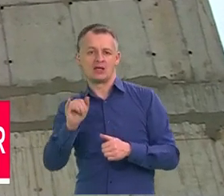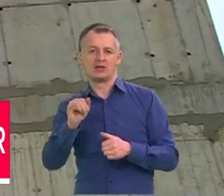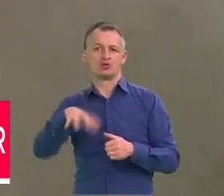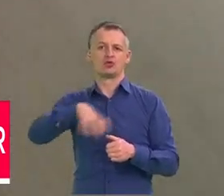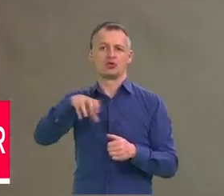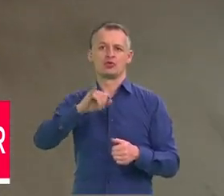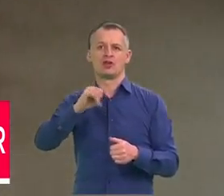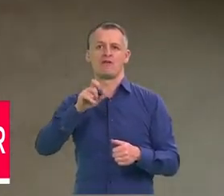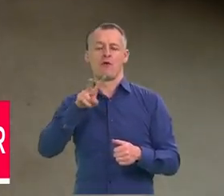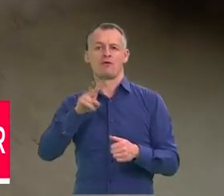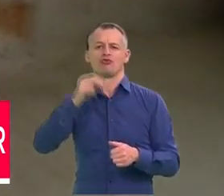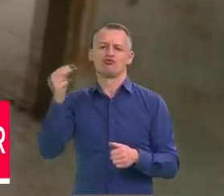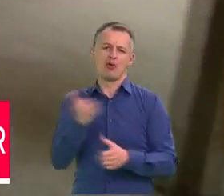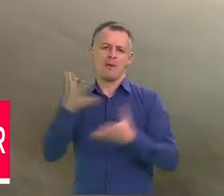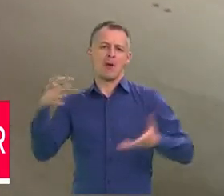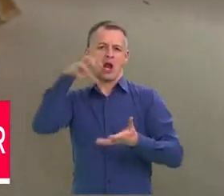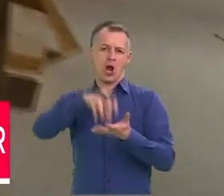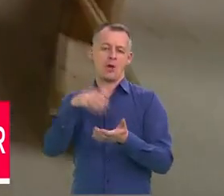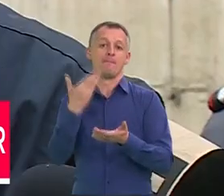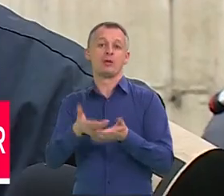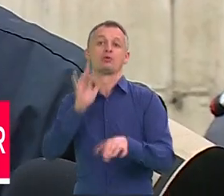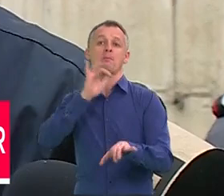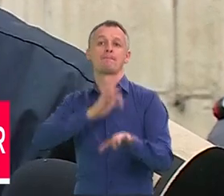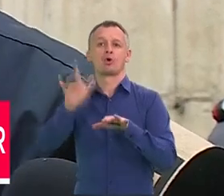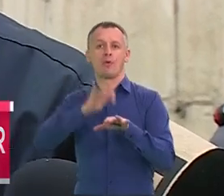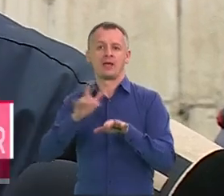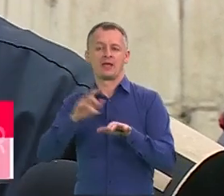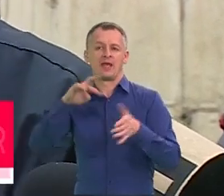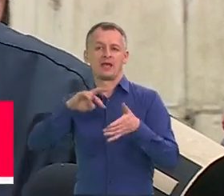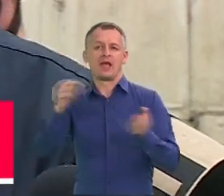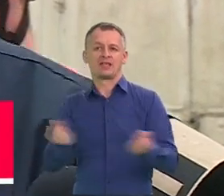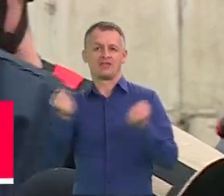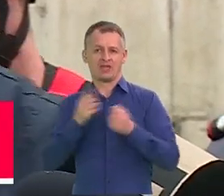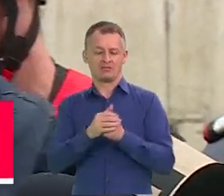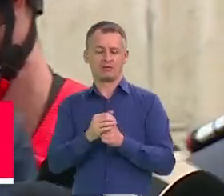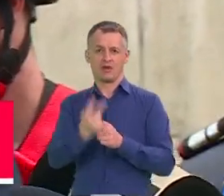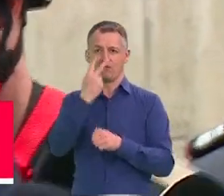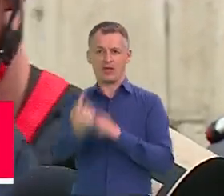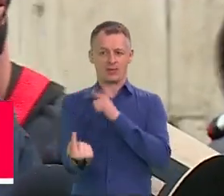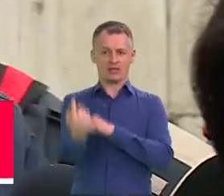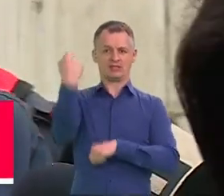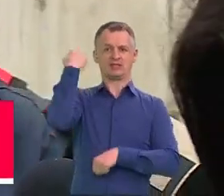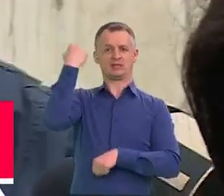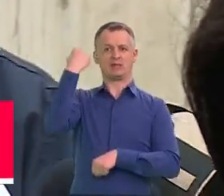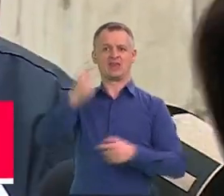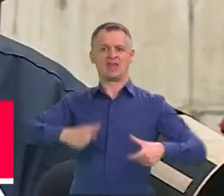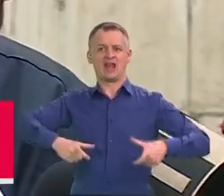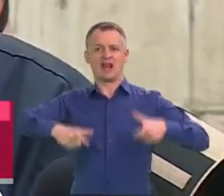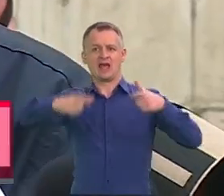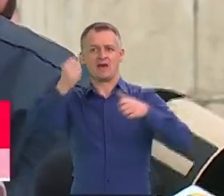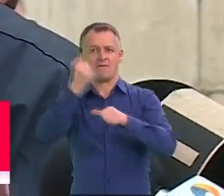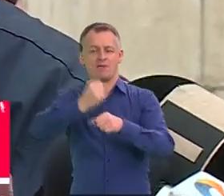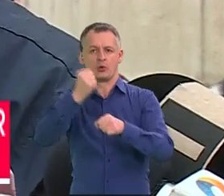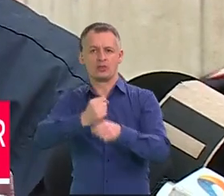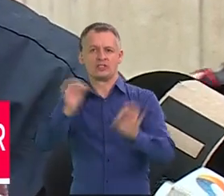cel mai mare poligon de simulare a unui cutremur din țară. Vedem în spatele nostru clădirea care este realizată